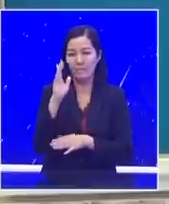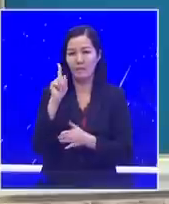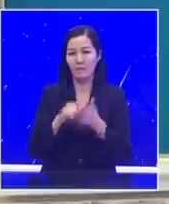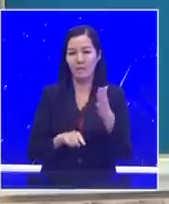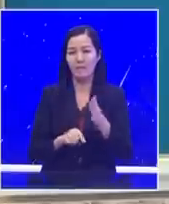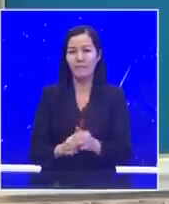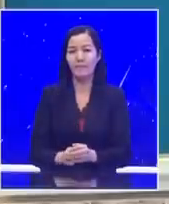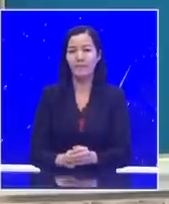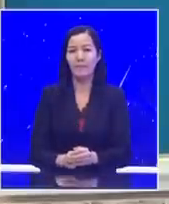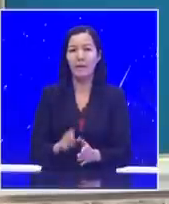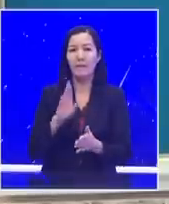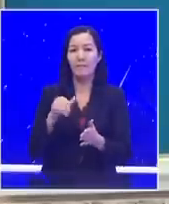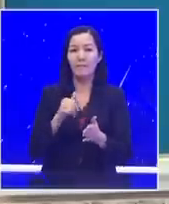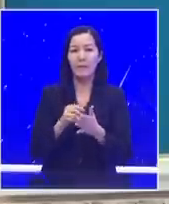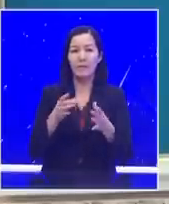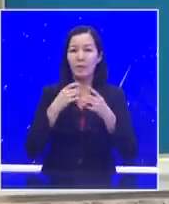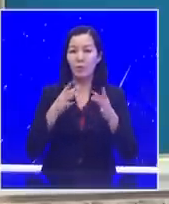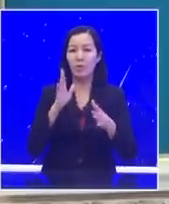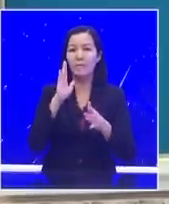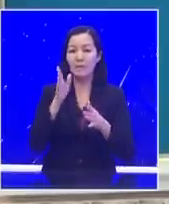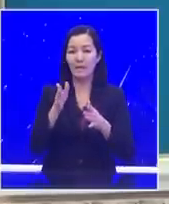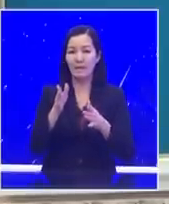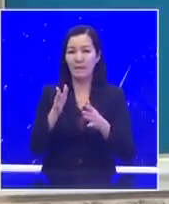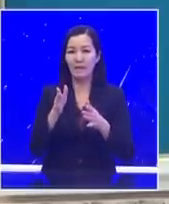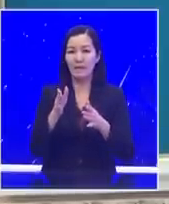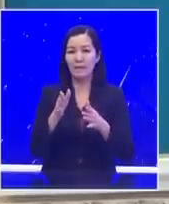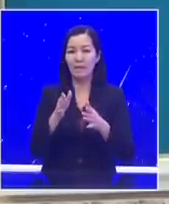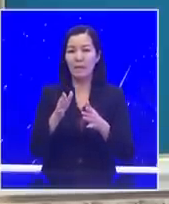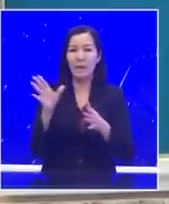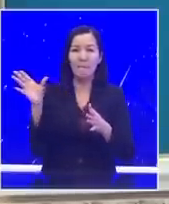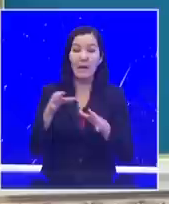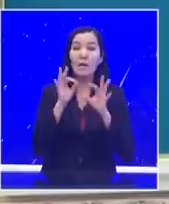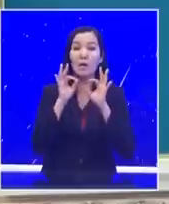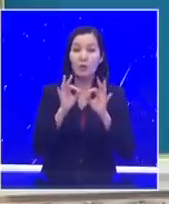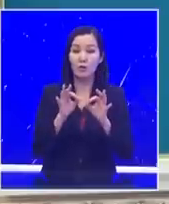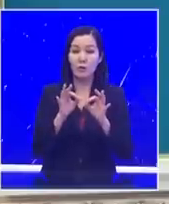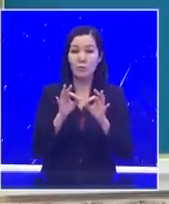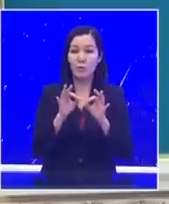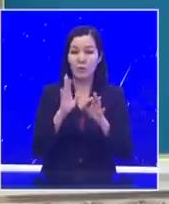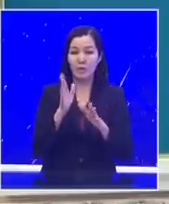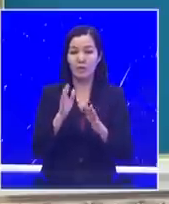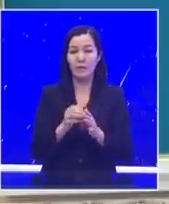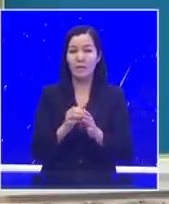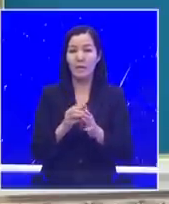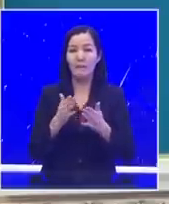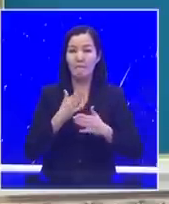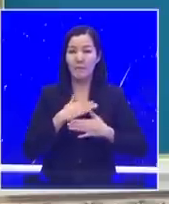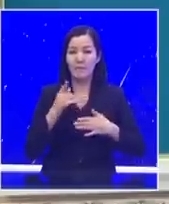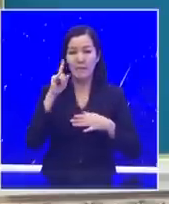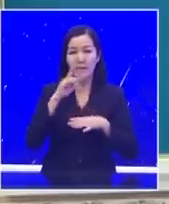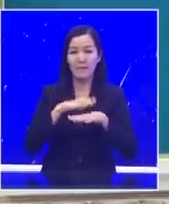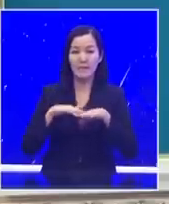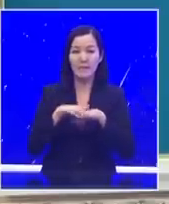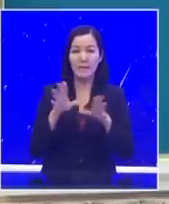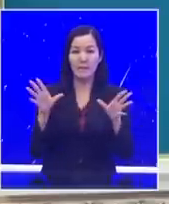сенемін. Басты тойларымыз әлі алда. Төрт құбыламыз түгел бола берсін, ағайын. Біз